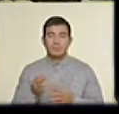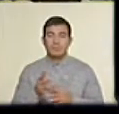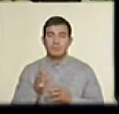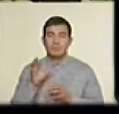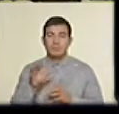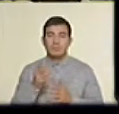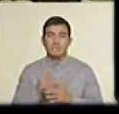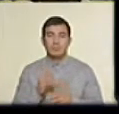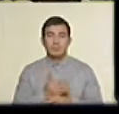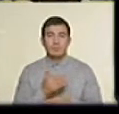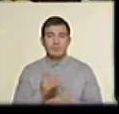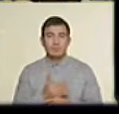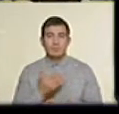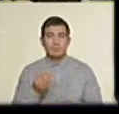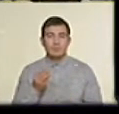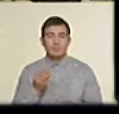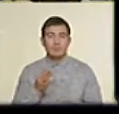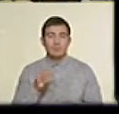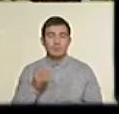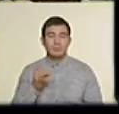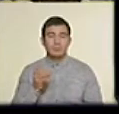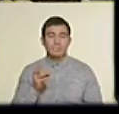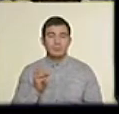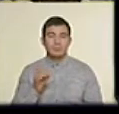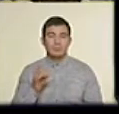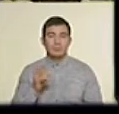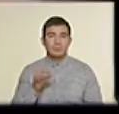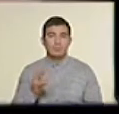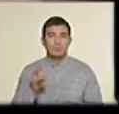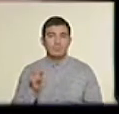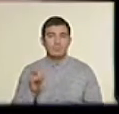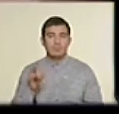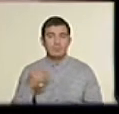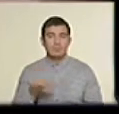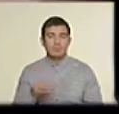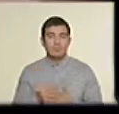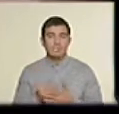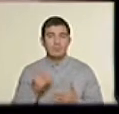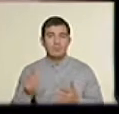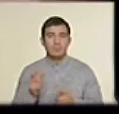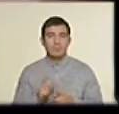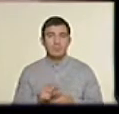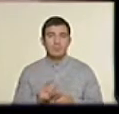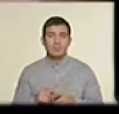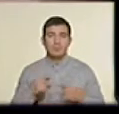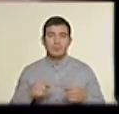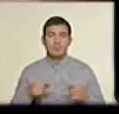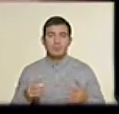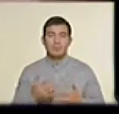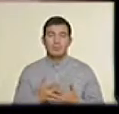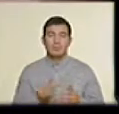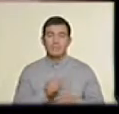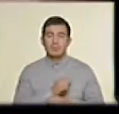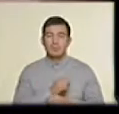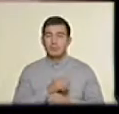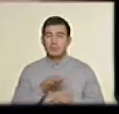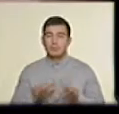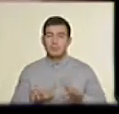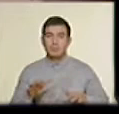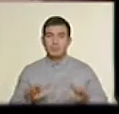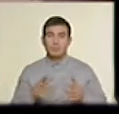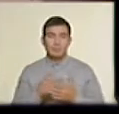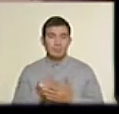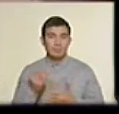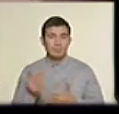Farg'ona vodiysidagi Shohimardon, Chodak, Nanay, Quvasoy, Bog'i Shamol, Chortoq dam olish maskanlari